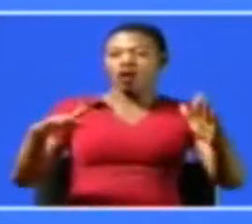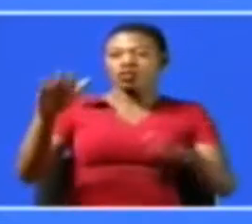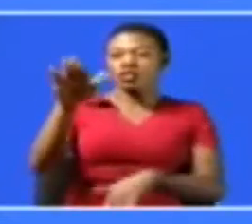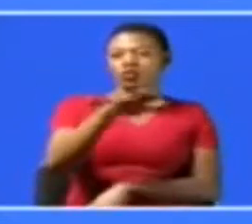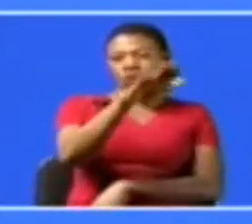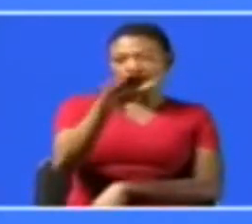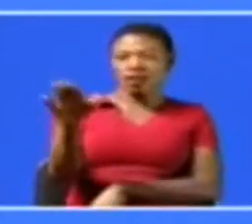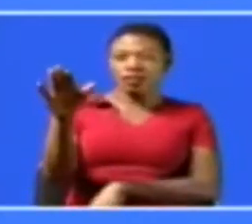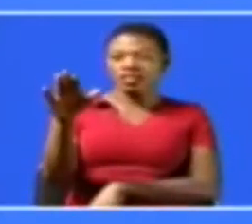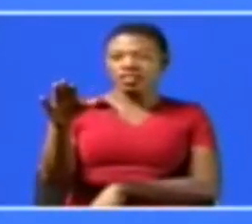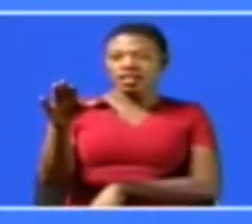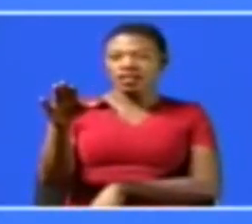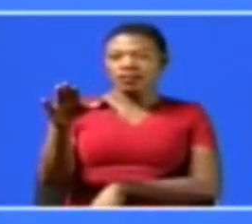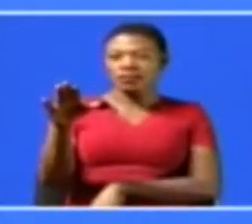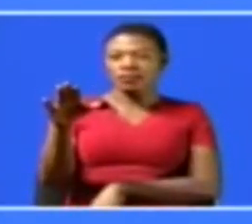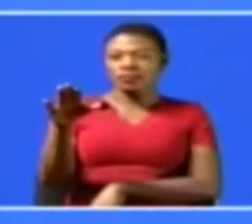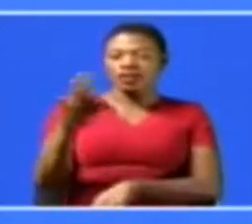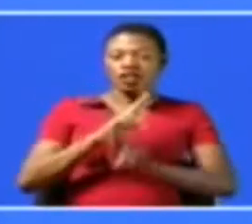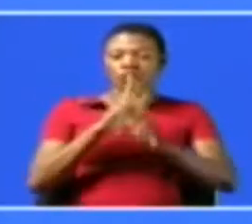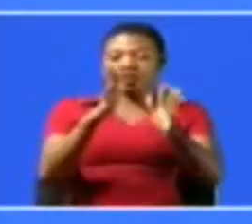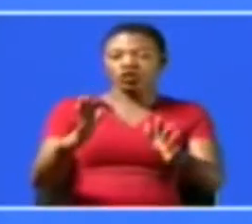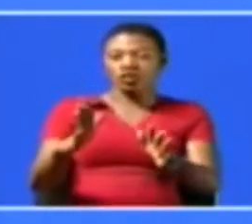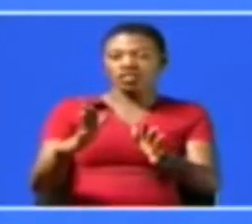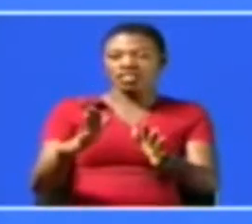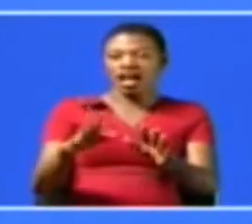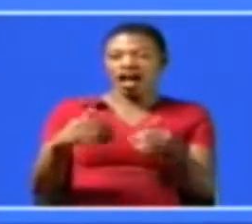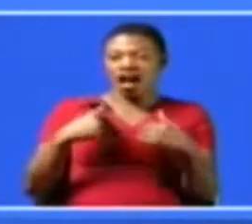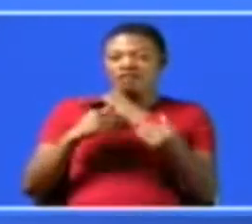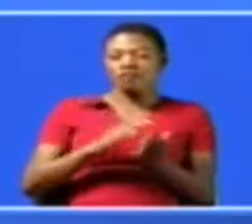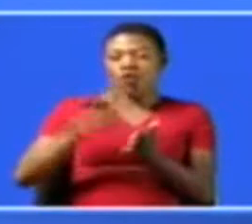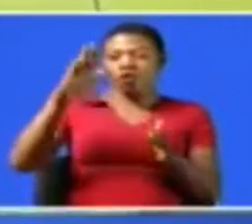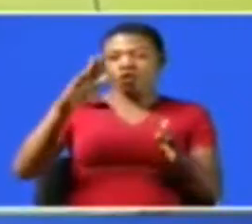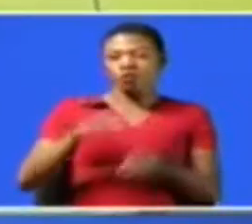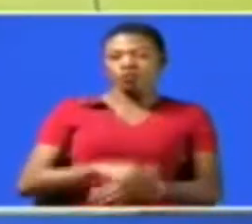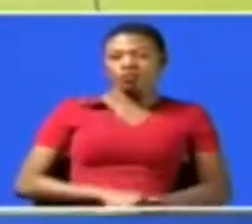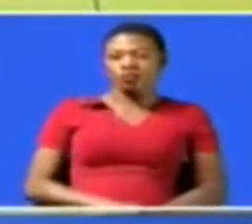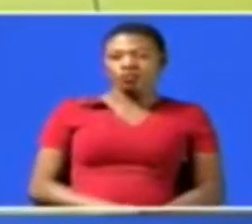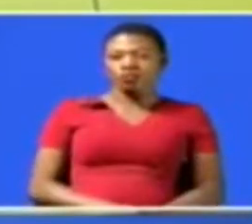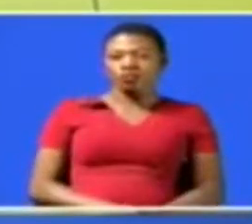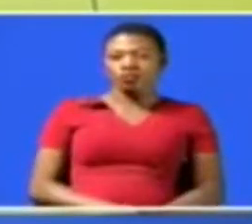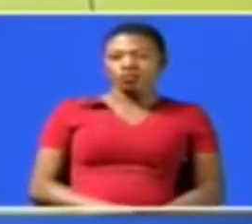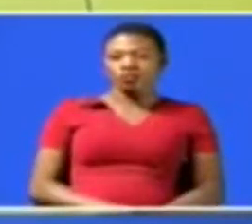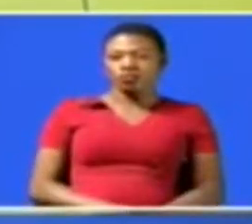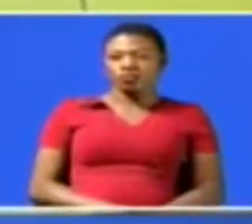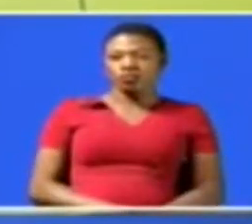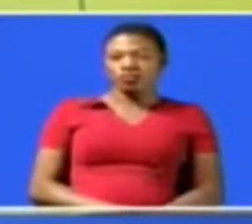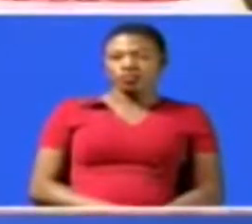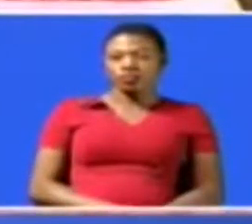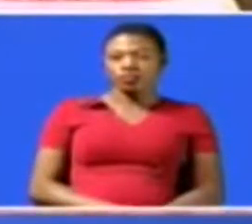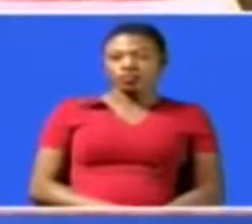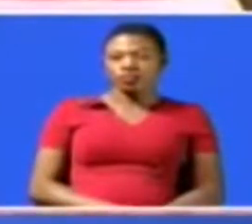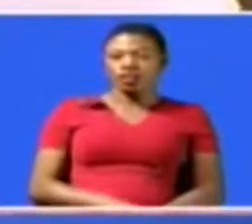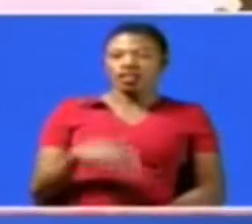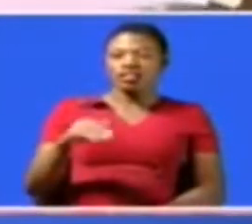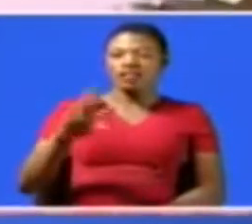ugavi wa rasilimali. Mwanahabari mwenzangu Mark Namaswa anaarifu zaidi. Ni dalili za